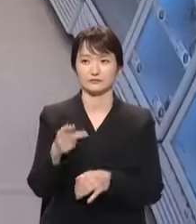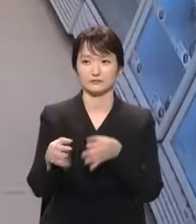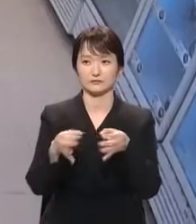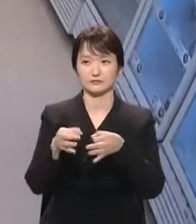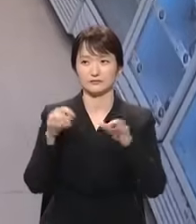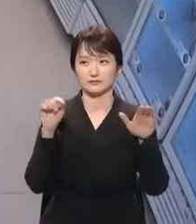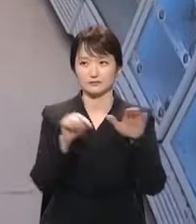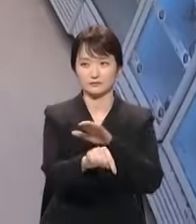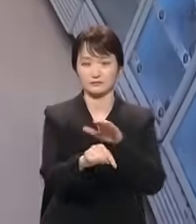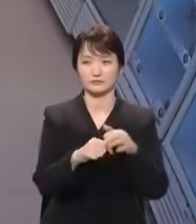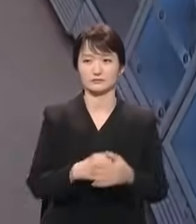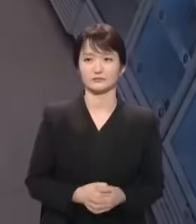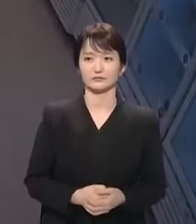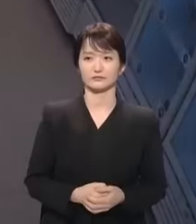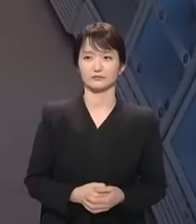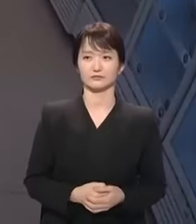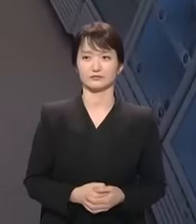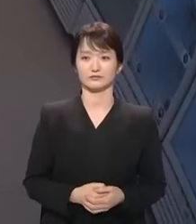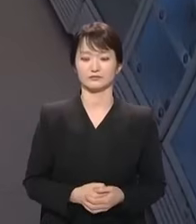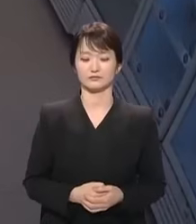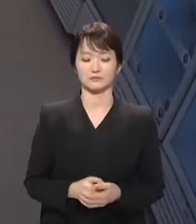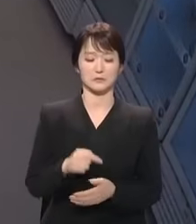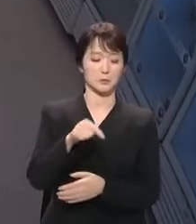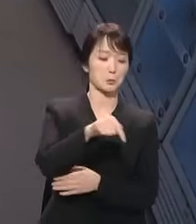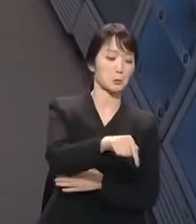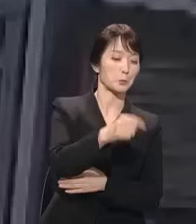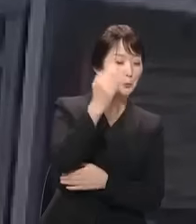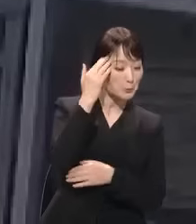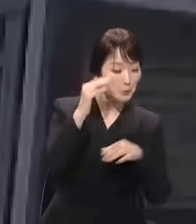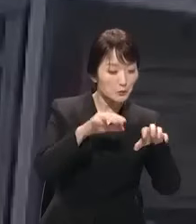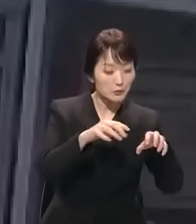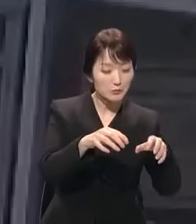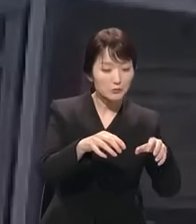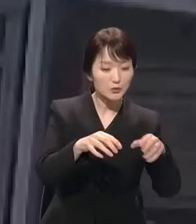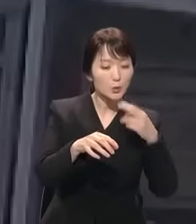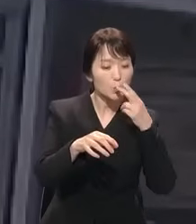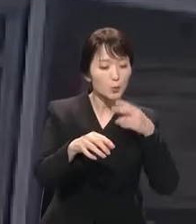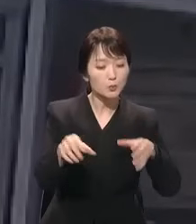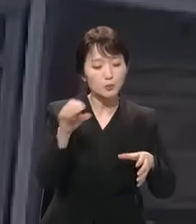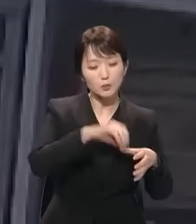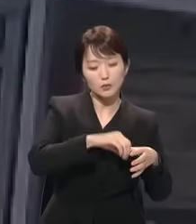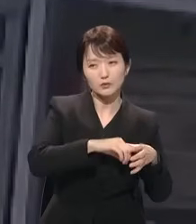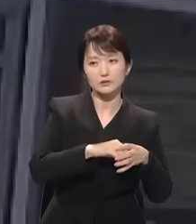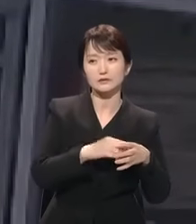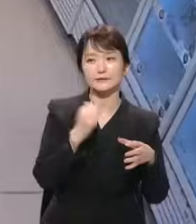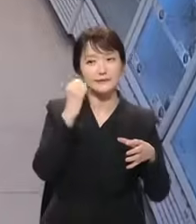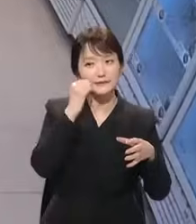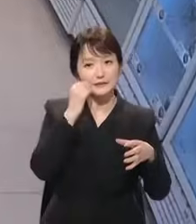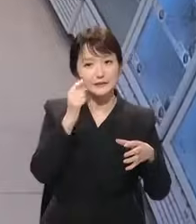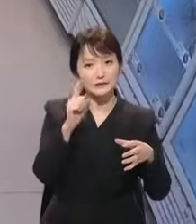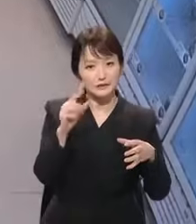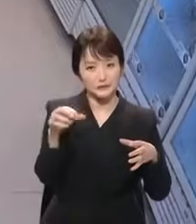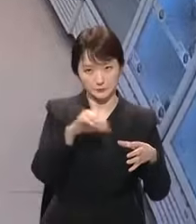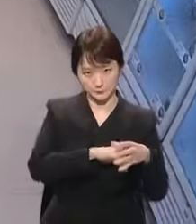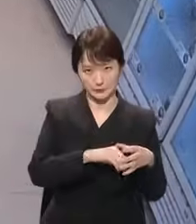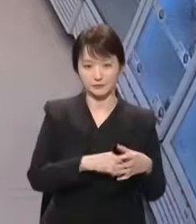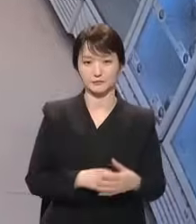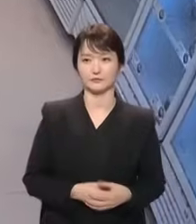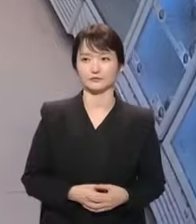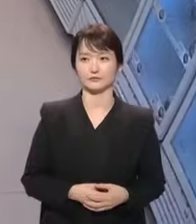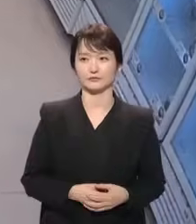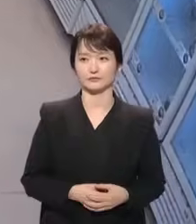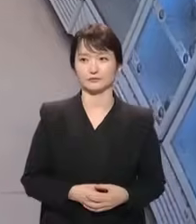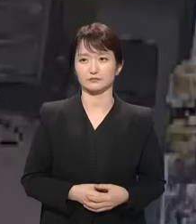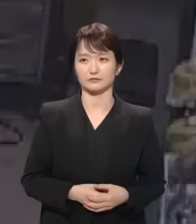남성, 바깥 매대에서 김밥을 집어서 비닐봉지에다 저렇게 쑥 넣고요. 뒤에 약과도 하나 챙겨가는데, 아하,